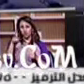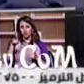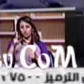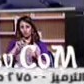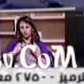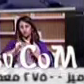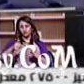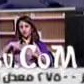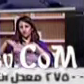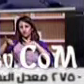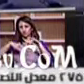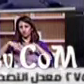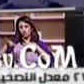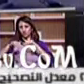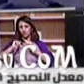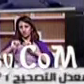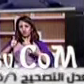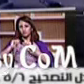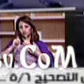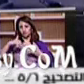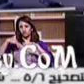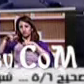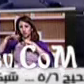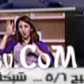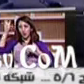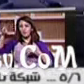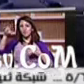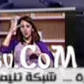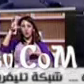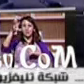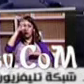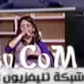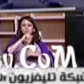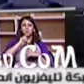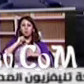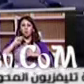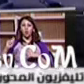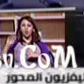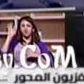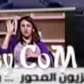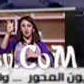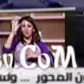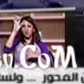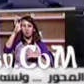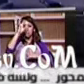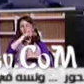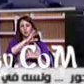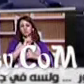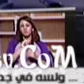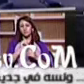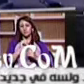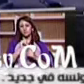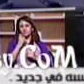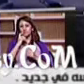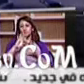21 لغايه يوم 30 فبتن متحرك في كل في القاهره وفي المحافظات ده اسمه اسبوع تمرد